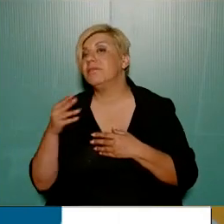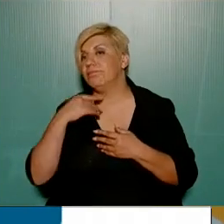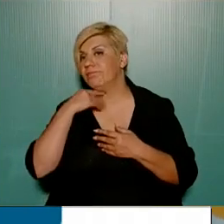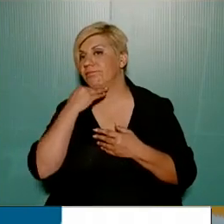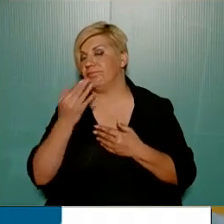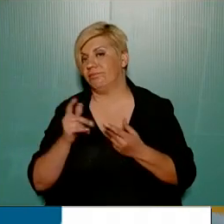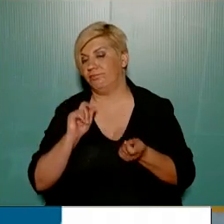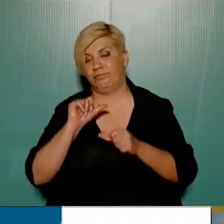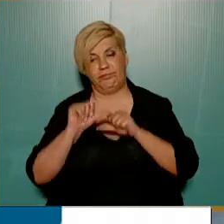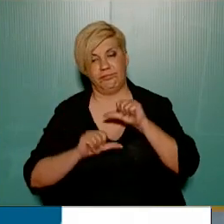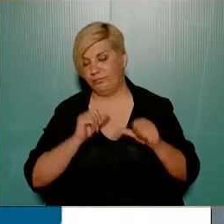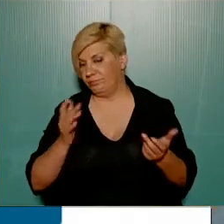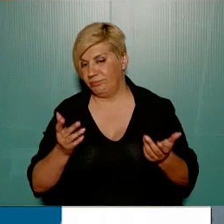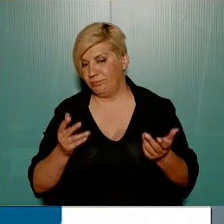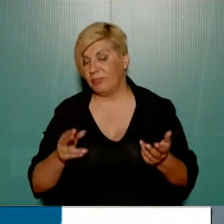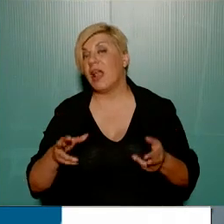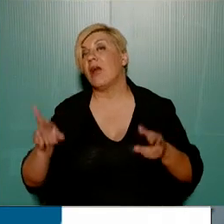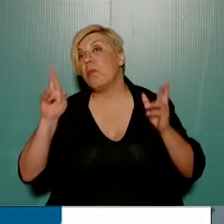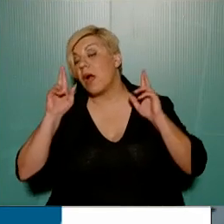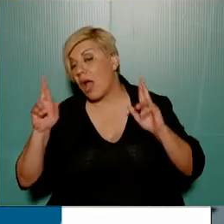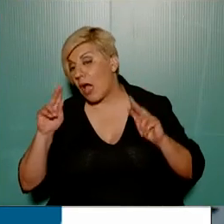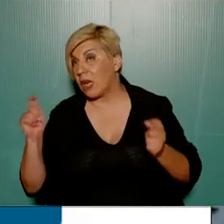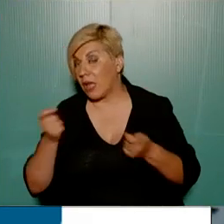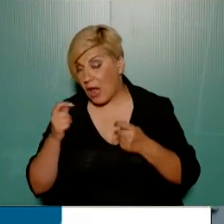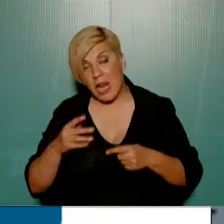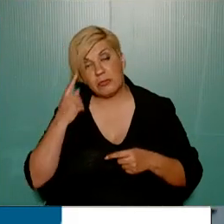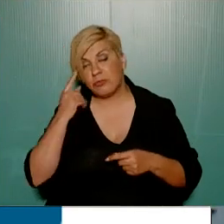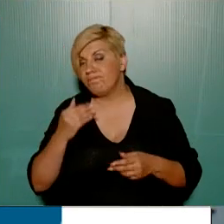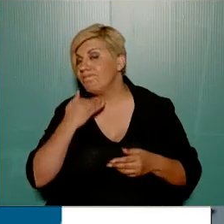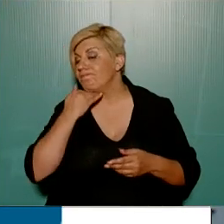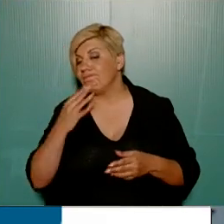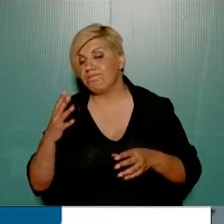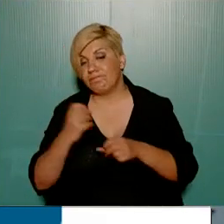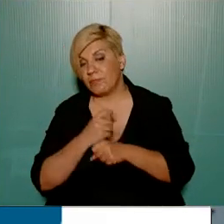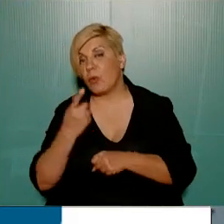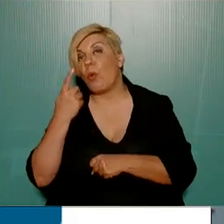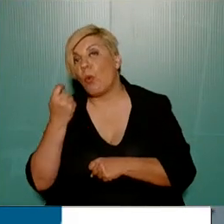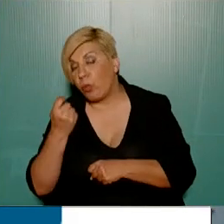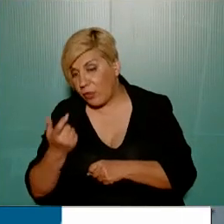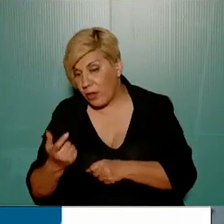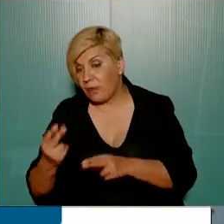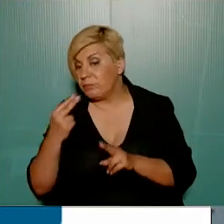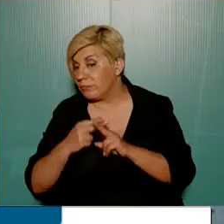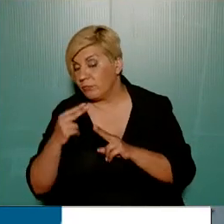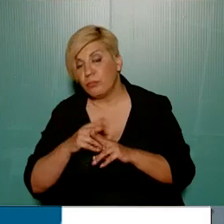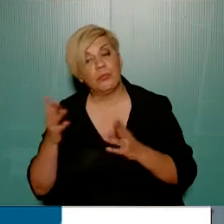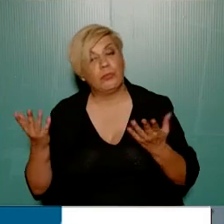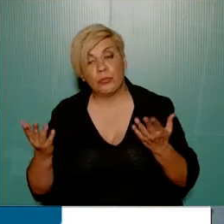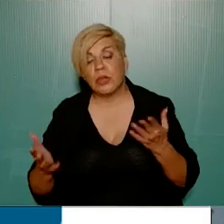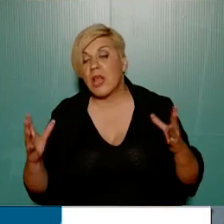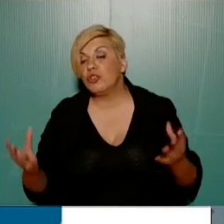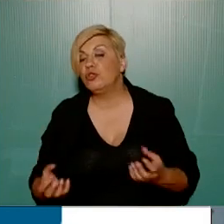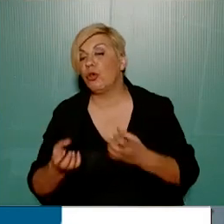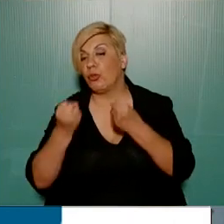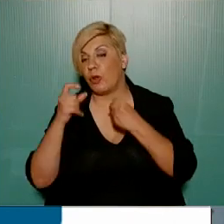γιατροί. Είμαι βέβαια υπέρ του να γίνει. Θα πρέπει να βρεθούν τα κονδύλια και να δούμε τι μπορεί να σωθεί από αυτή την